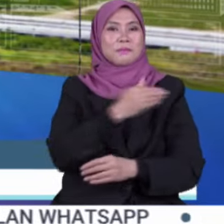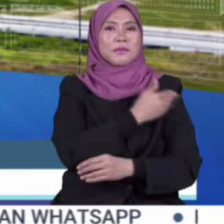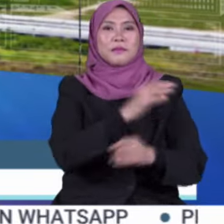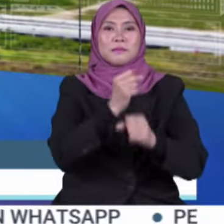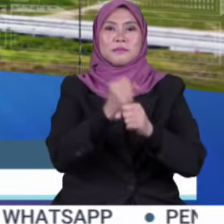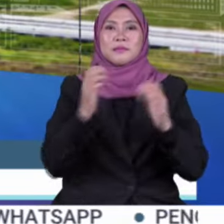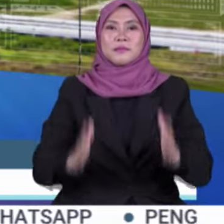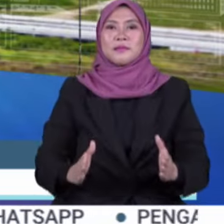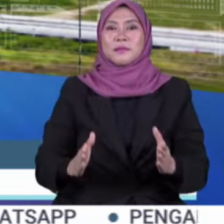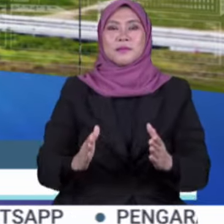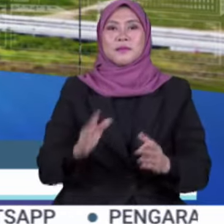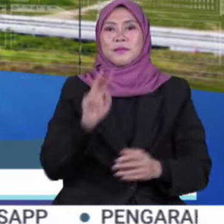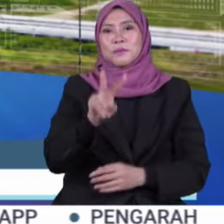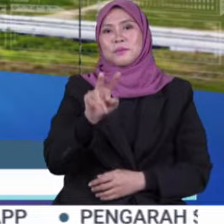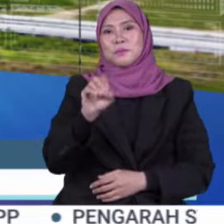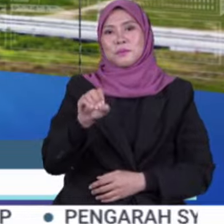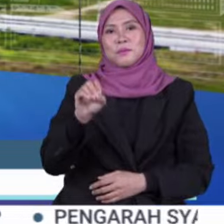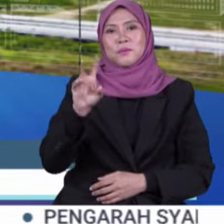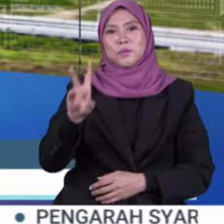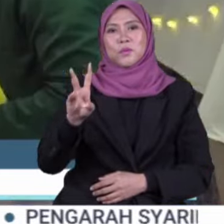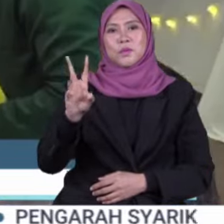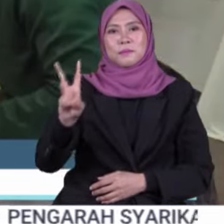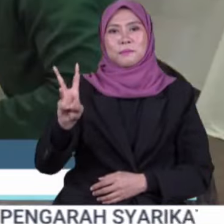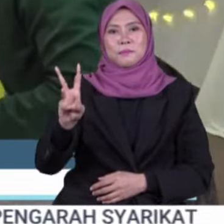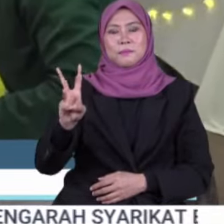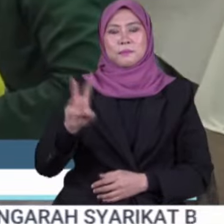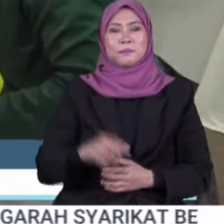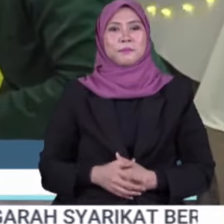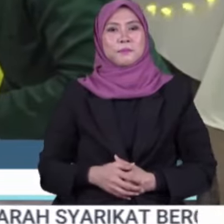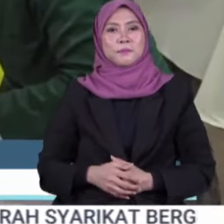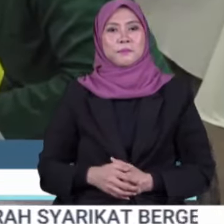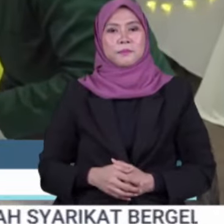bermula 1976.